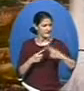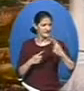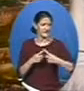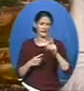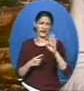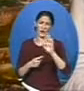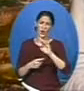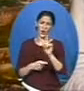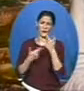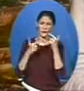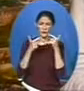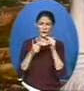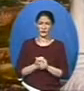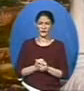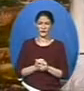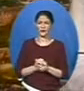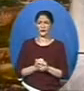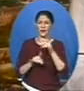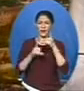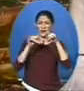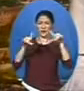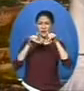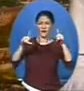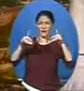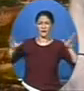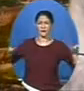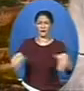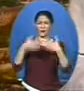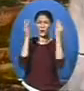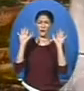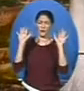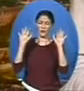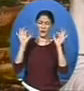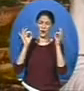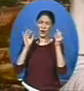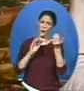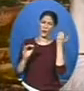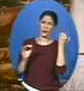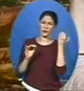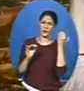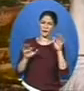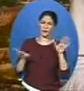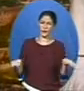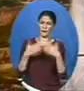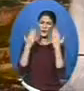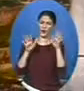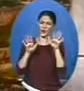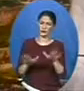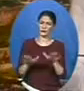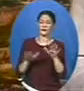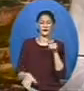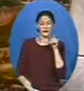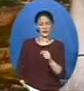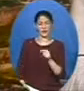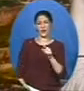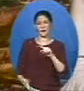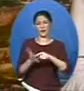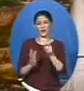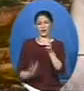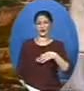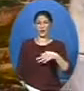הדוגמה שהיא קריאת המסגדים בעיקר בלפנות בוקר, ולשם אנחנו מכוונים, לשם קיבלנו את עשרות התלונות במשך